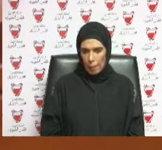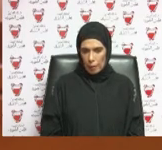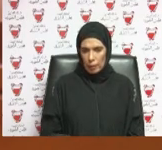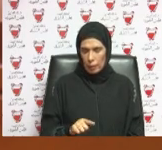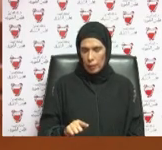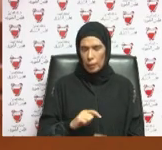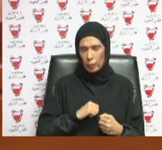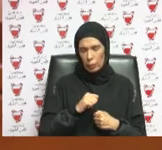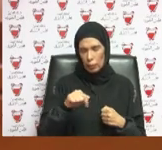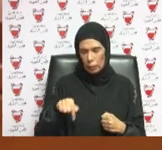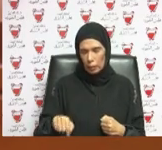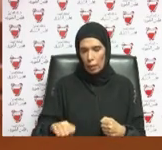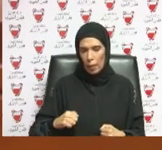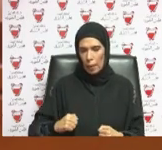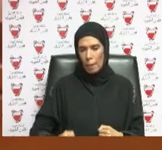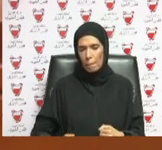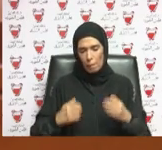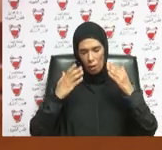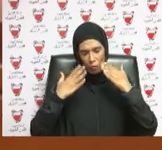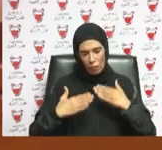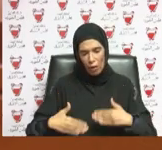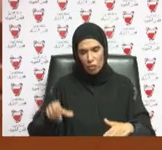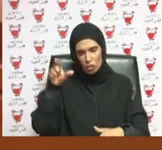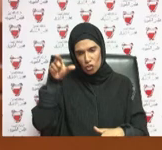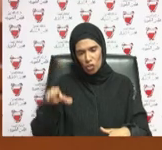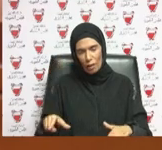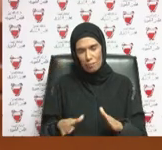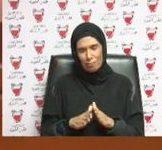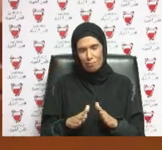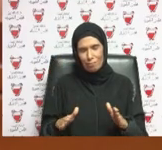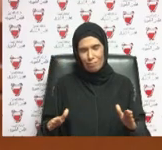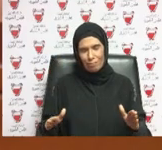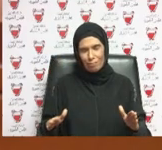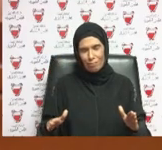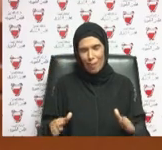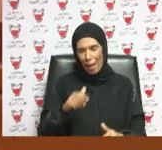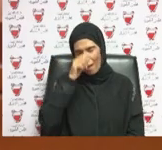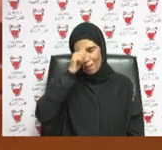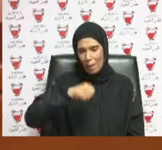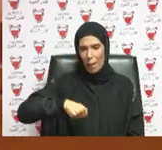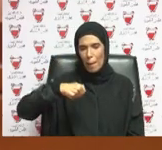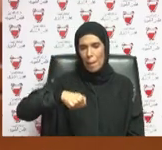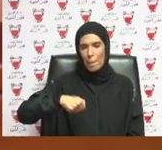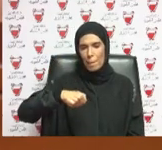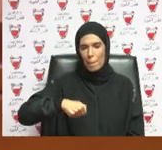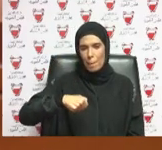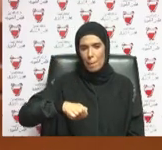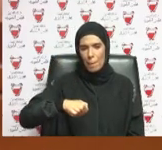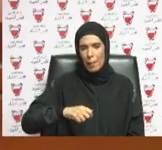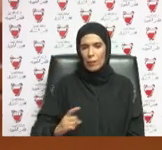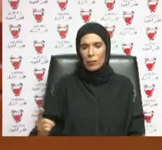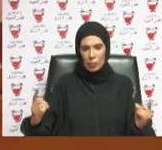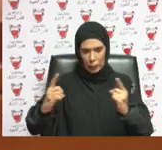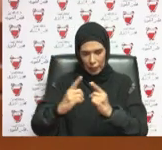البحرين فيما رزئت فيه بفقده كبيرة، فإن العزاء فيه رحمه الله أنه قد أخلف